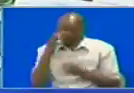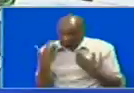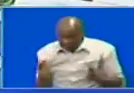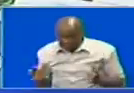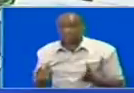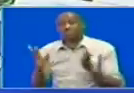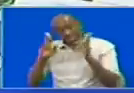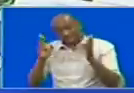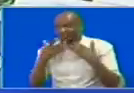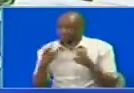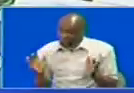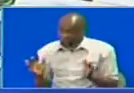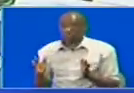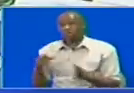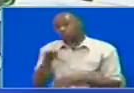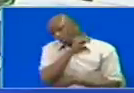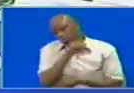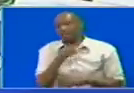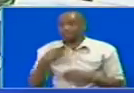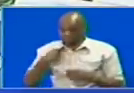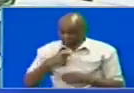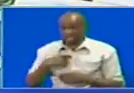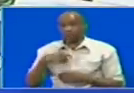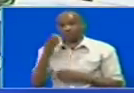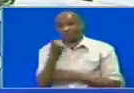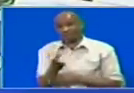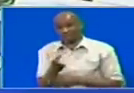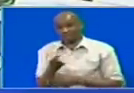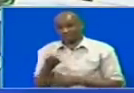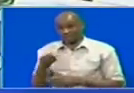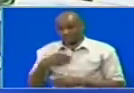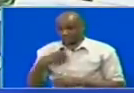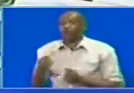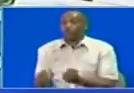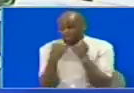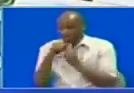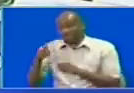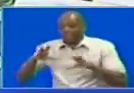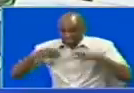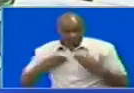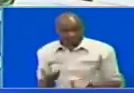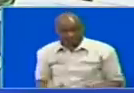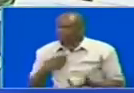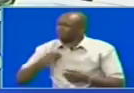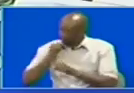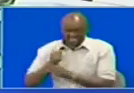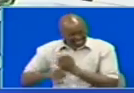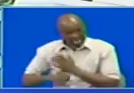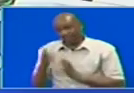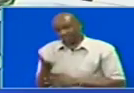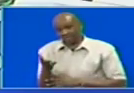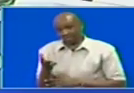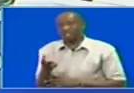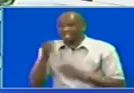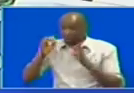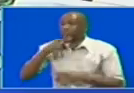ikifika itafika. Simu zako atasema. Maanake mimi nilipoenda pale mwa muda kuniachia. Mimi nenda pale kung'ang'ana. Nataka